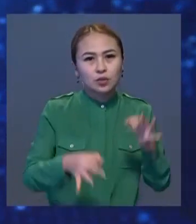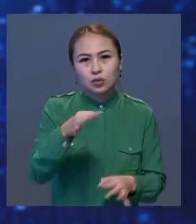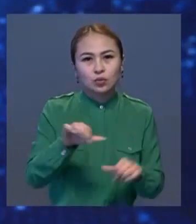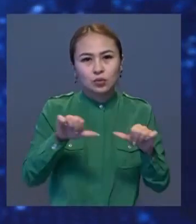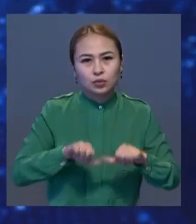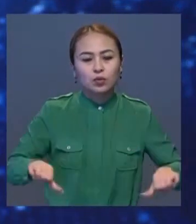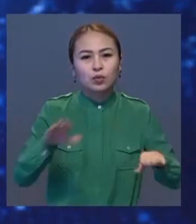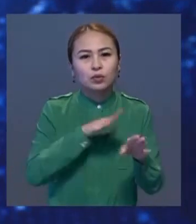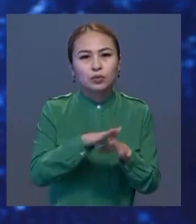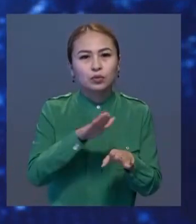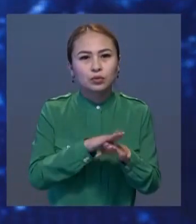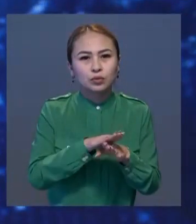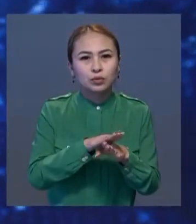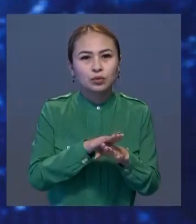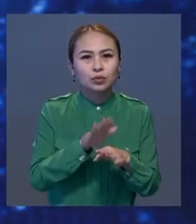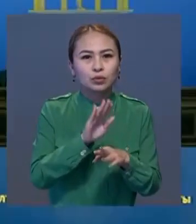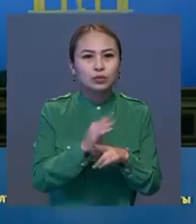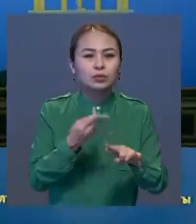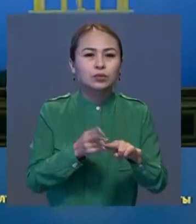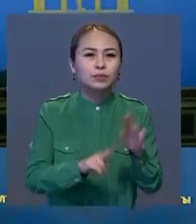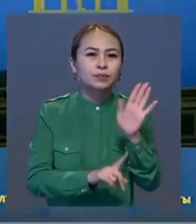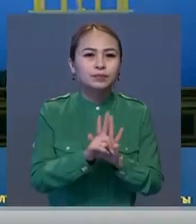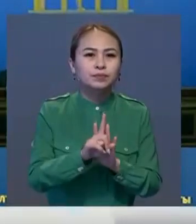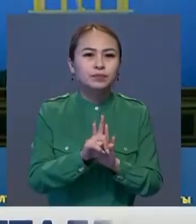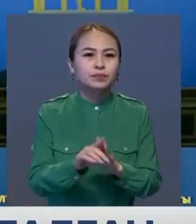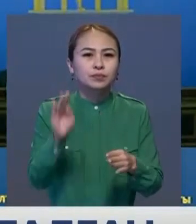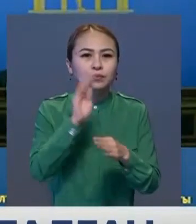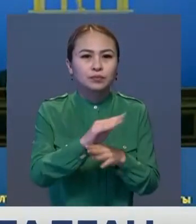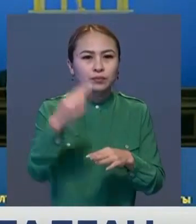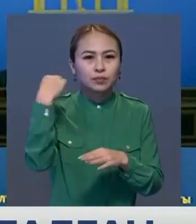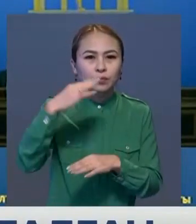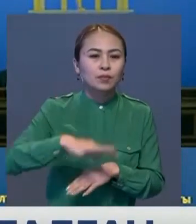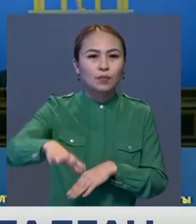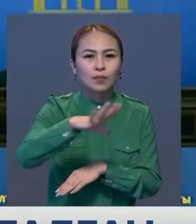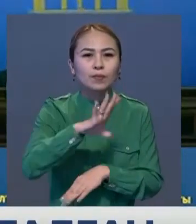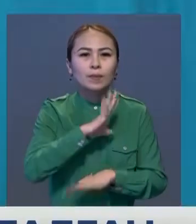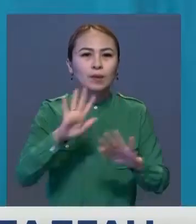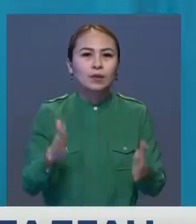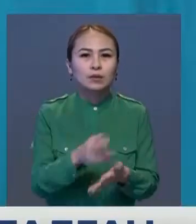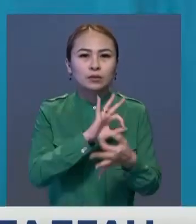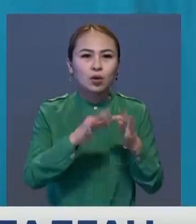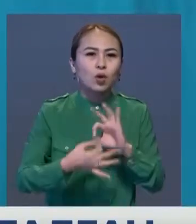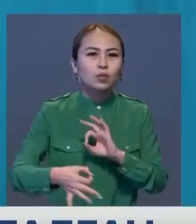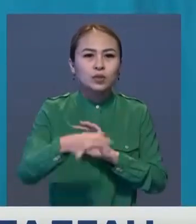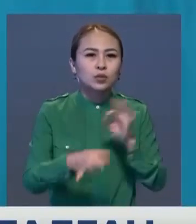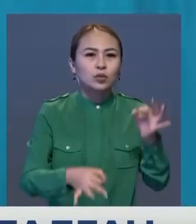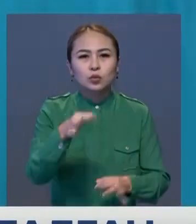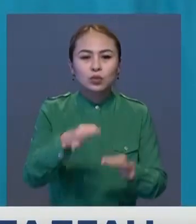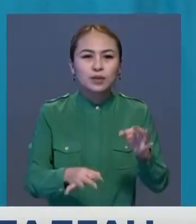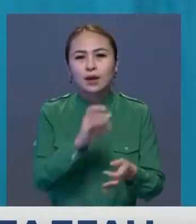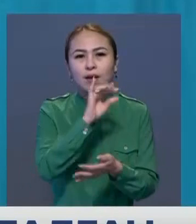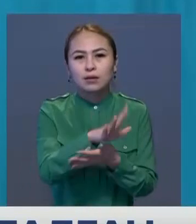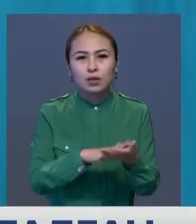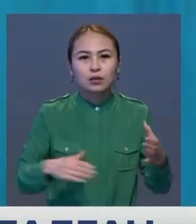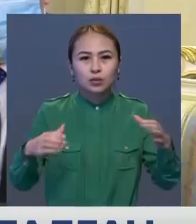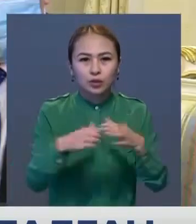әділ сот төрелігін орнатуға тиіс екенін атап өтті. Жақында ғана Түркістан облысында болған жағдайда баяндалды. Облыстық соттың